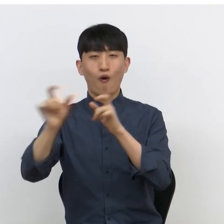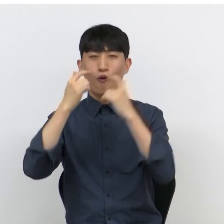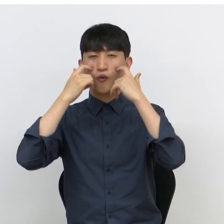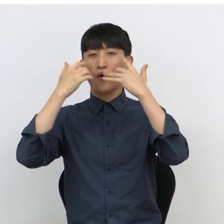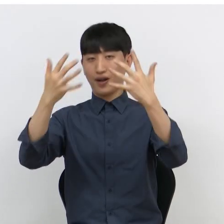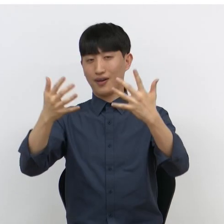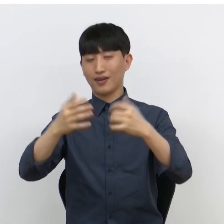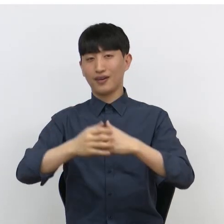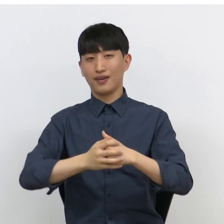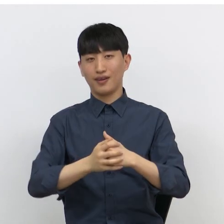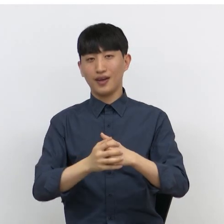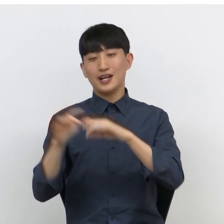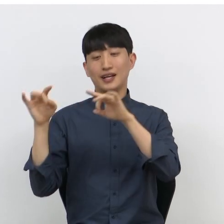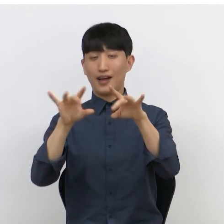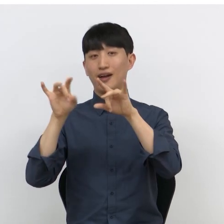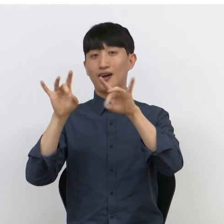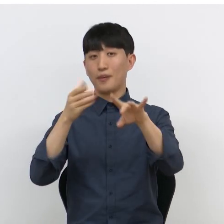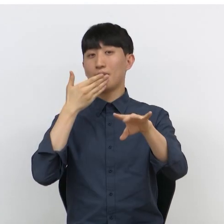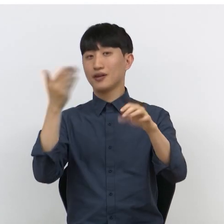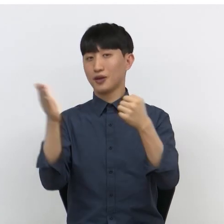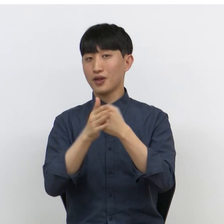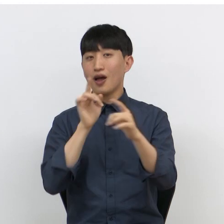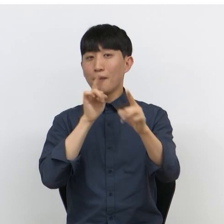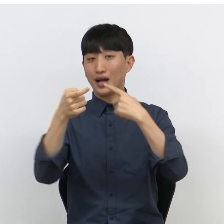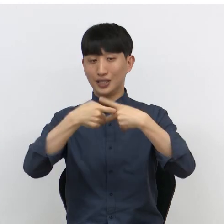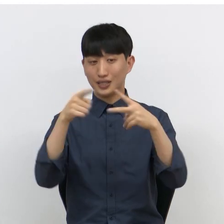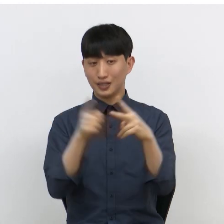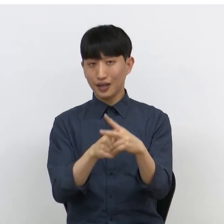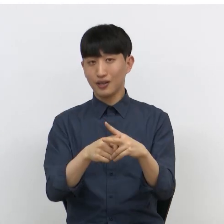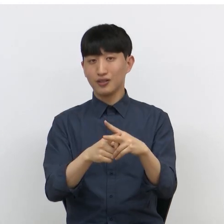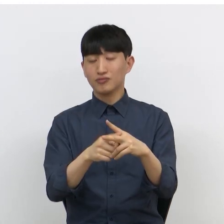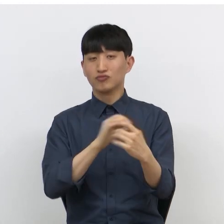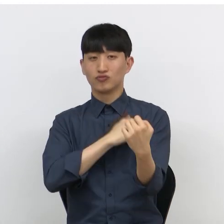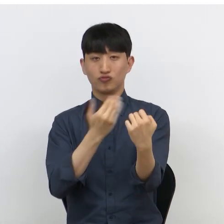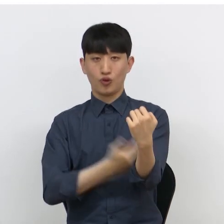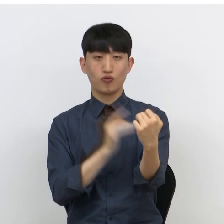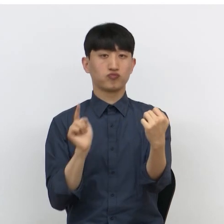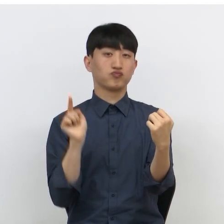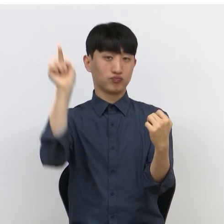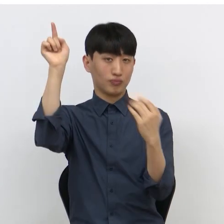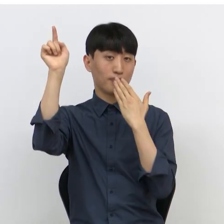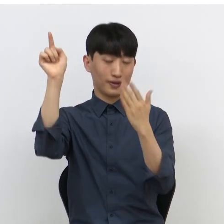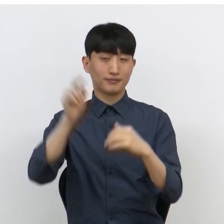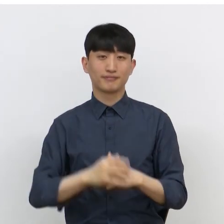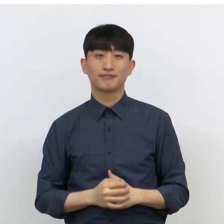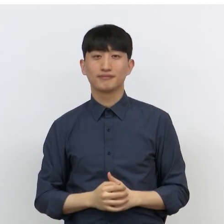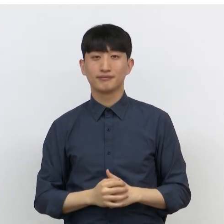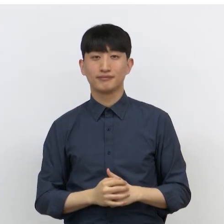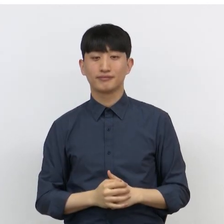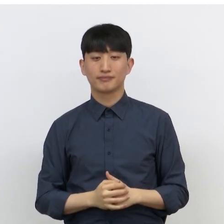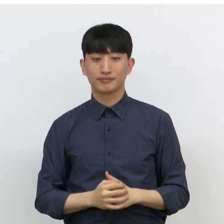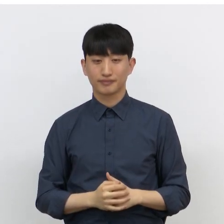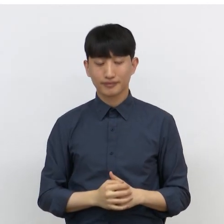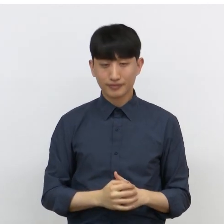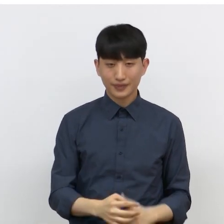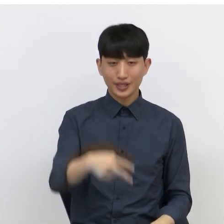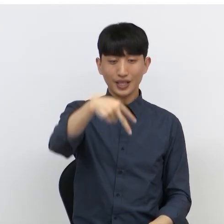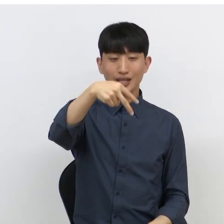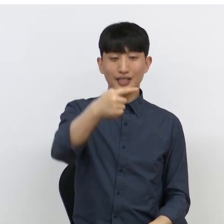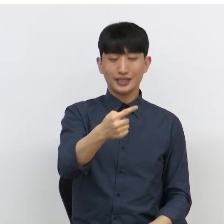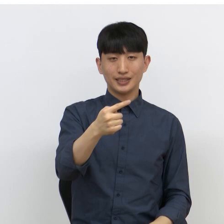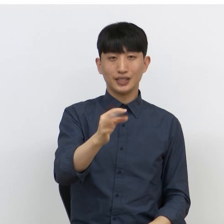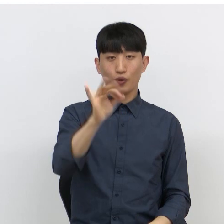정확하게 자극을 할 수가 있어서 말지각 수행 능력에 효과적일 수가 있습니다. 그 다음에 이제 스위핑이라고 하는